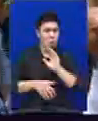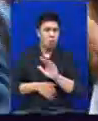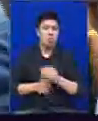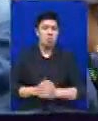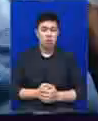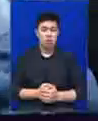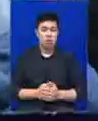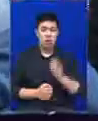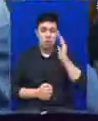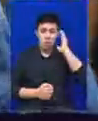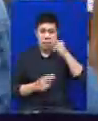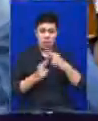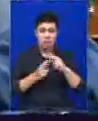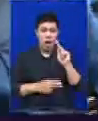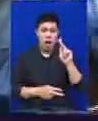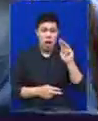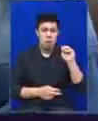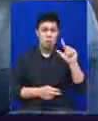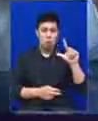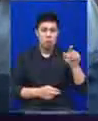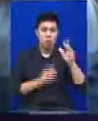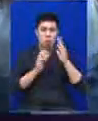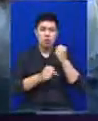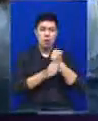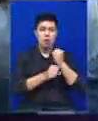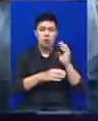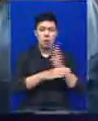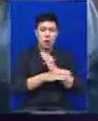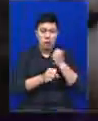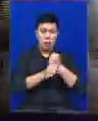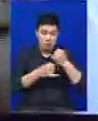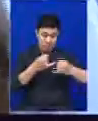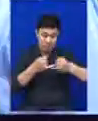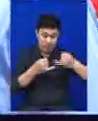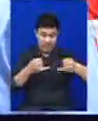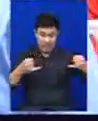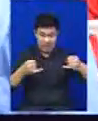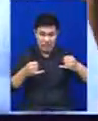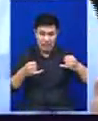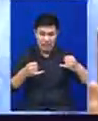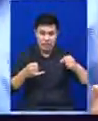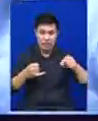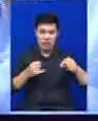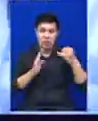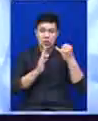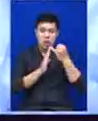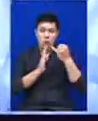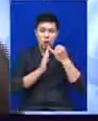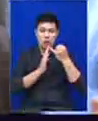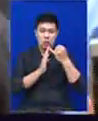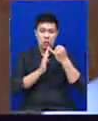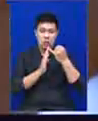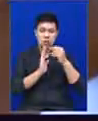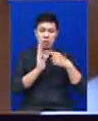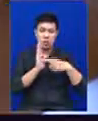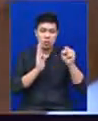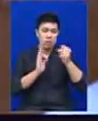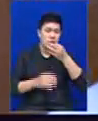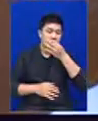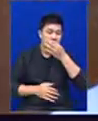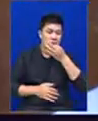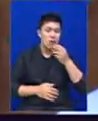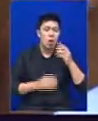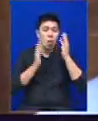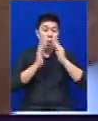นายกมลพิชิตสิงห์นักธุรกิจโรงงานผลิตเส้นด้ายสมุทรสาครชาวอินเดียนะครับได้ยื่นหนังสือขอความเป็นธรรมถึงพลเอก